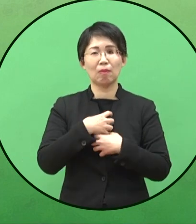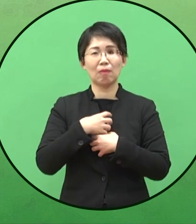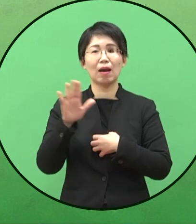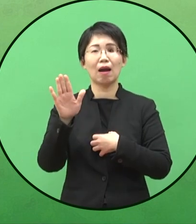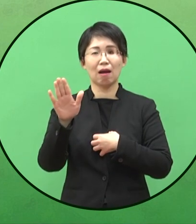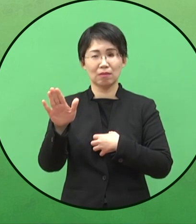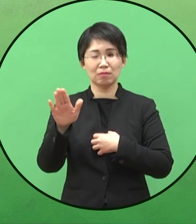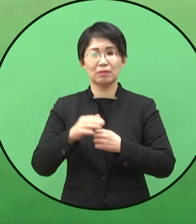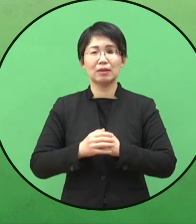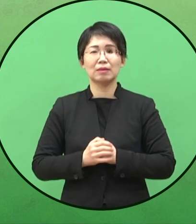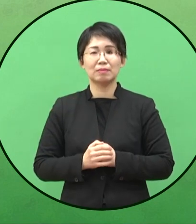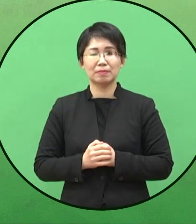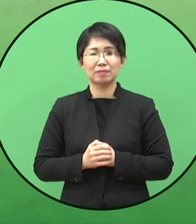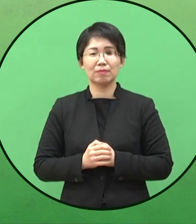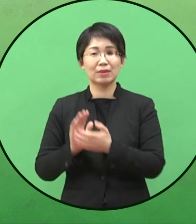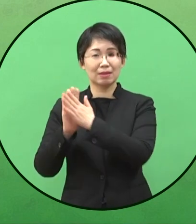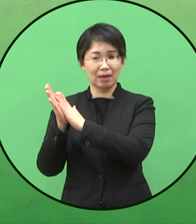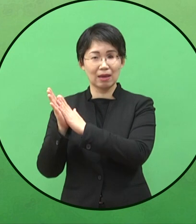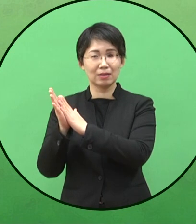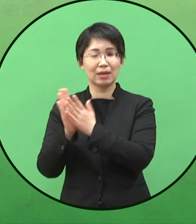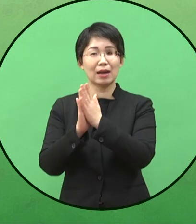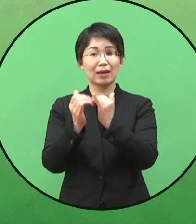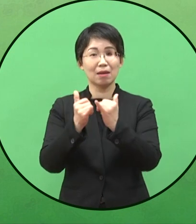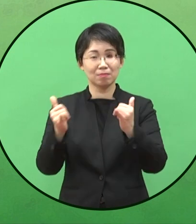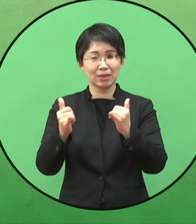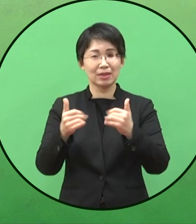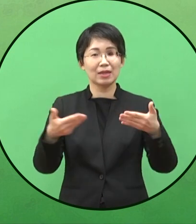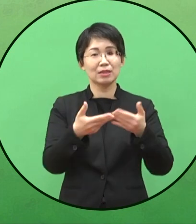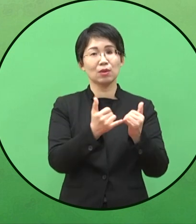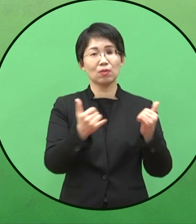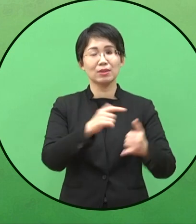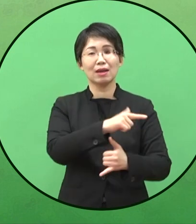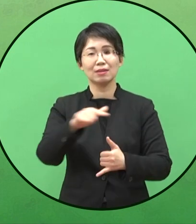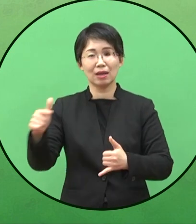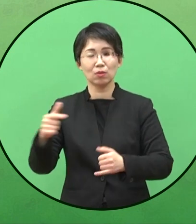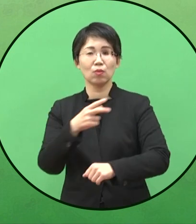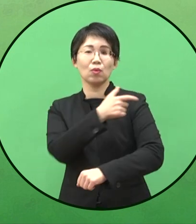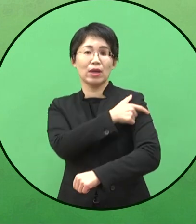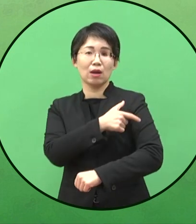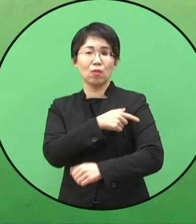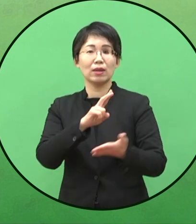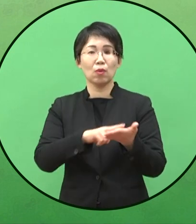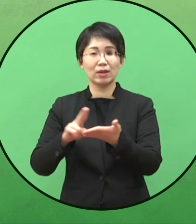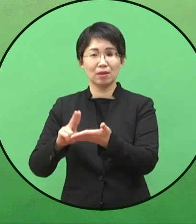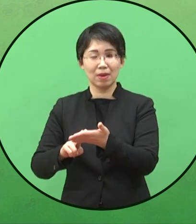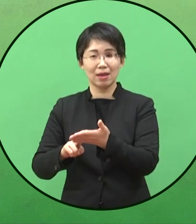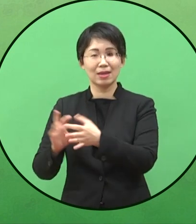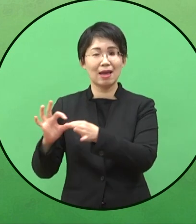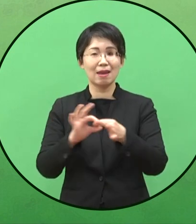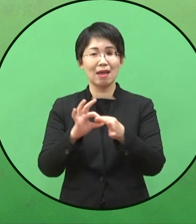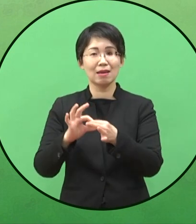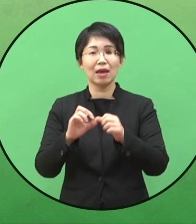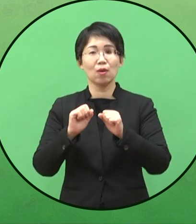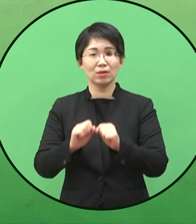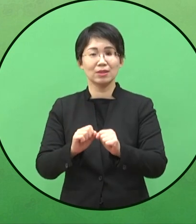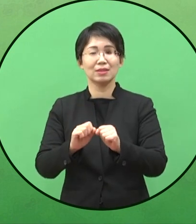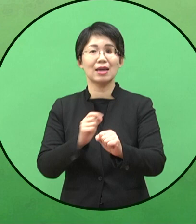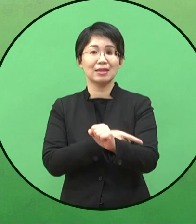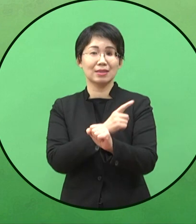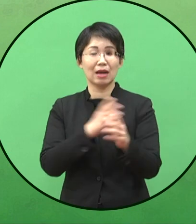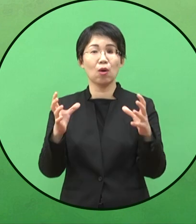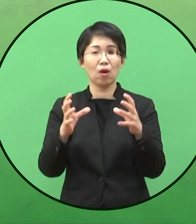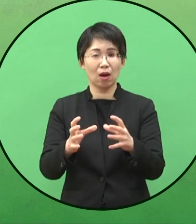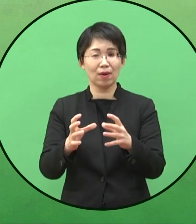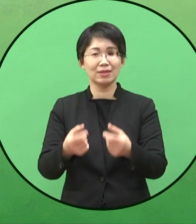があることから、県、県民、事業者などの役割を定め、連携協力して一体とな